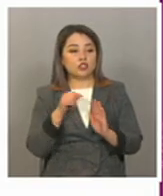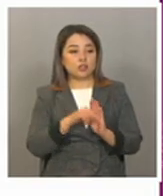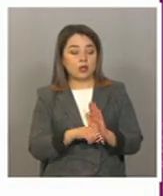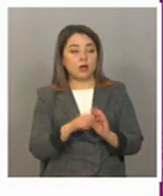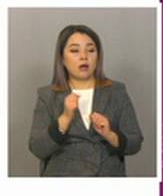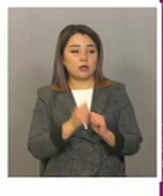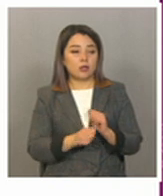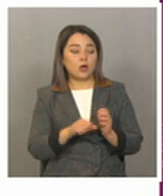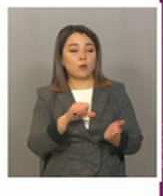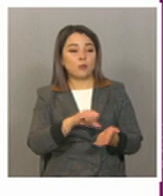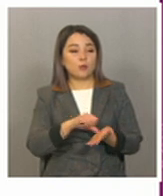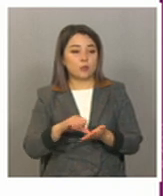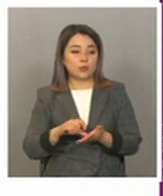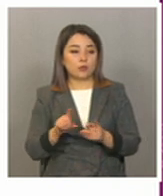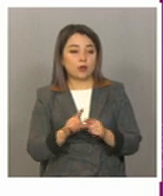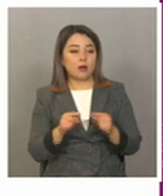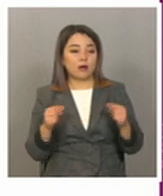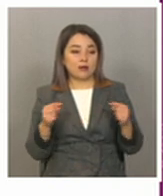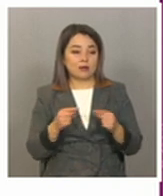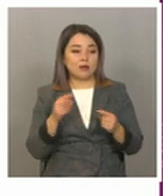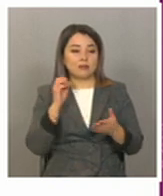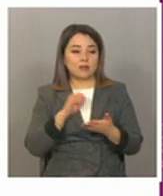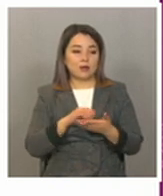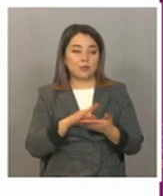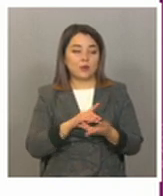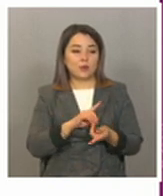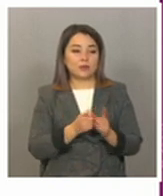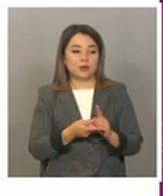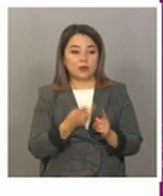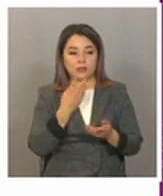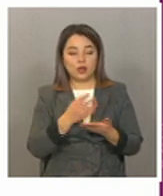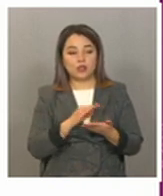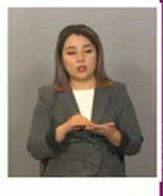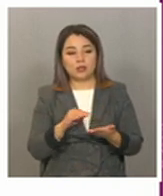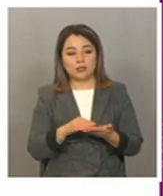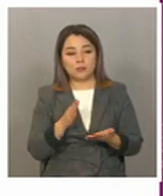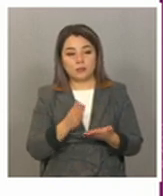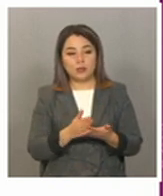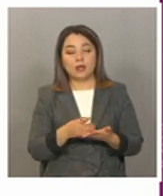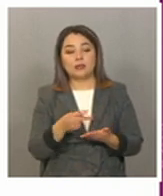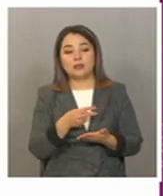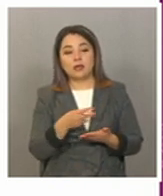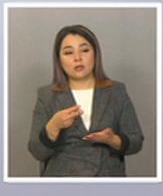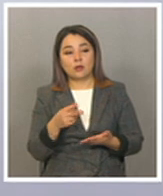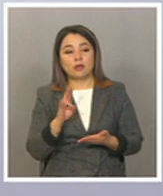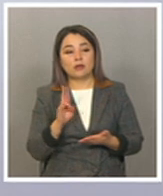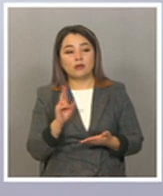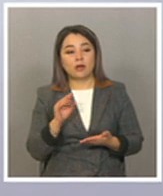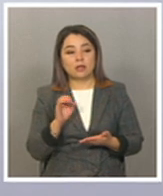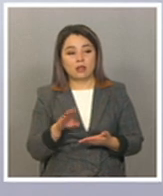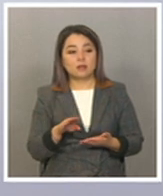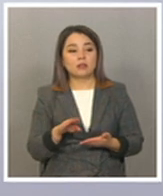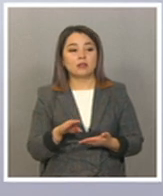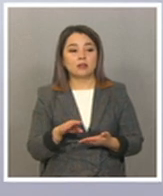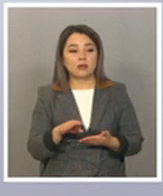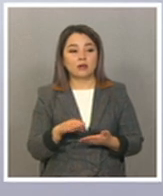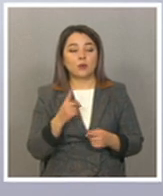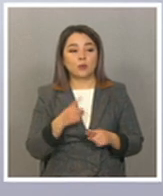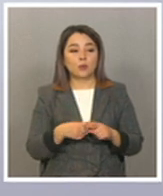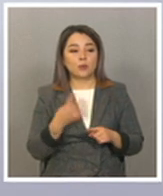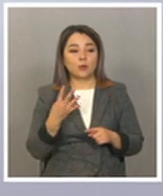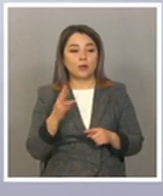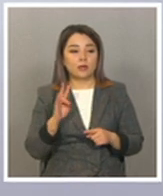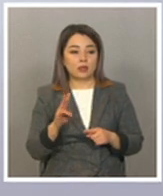әр мүшені қарама-қарсы таңбаға өзгертіп жазамыз. Тең 4n квадрат қосу 4n қосу